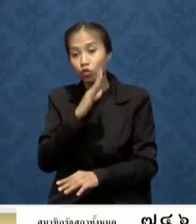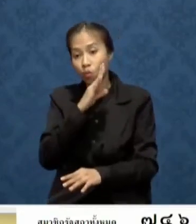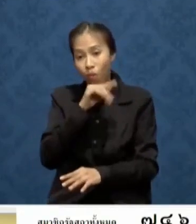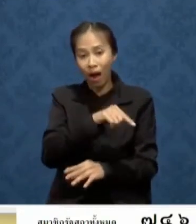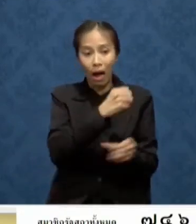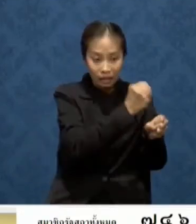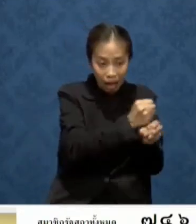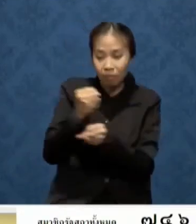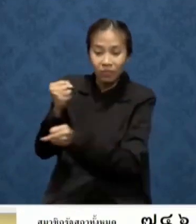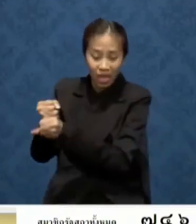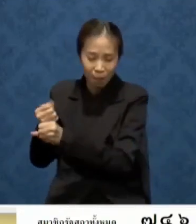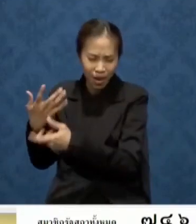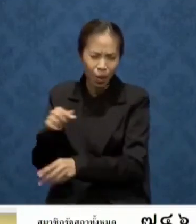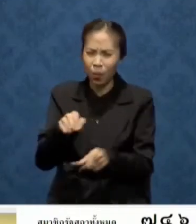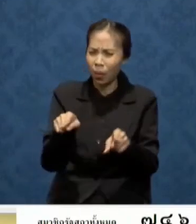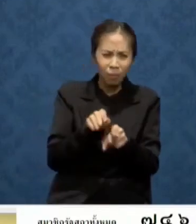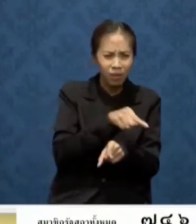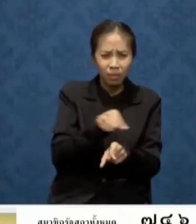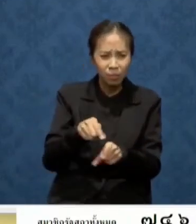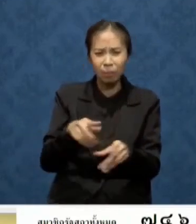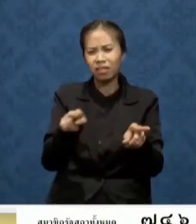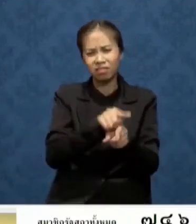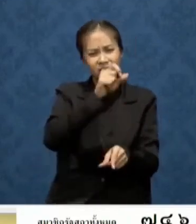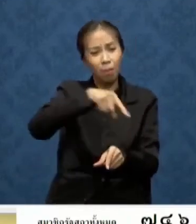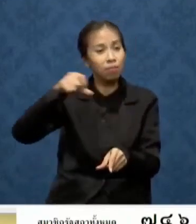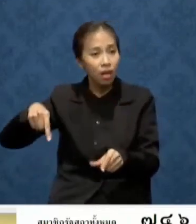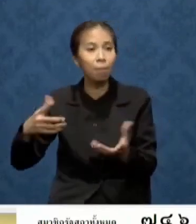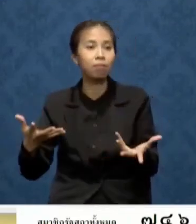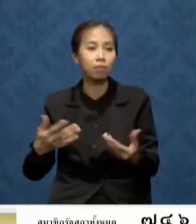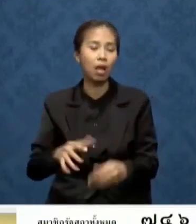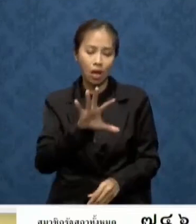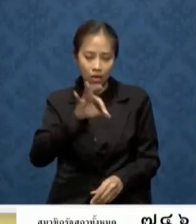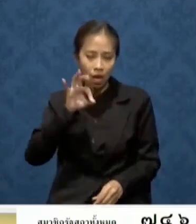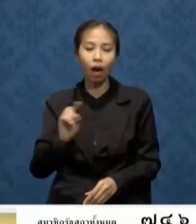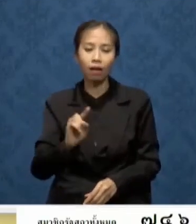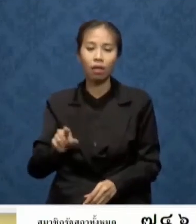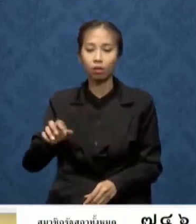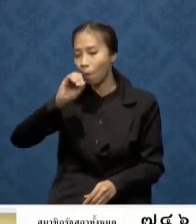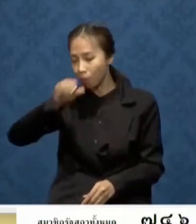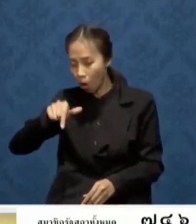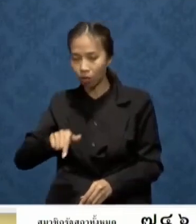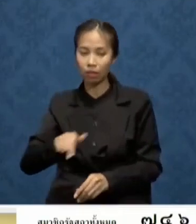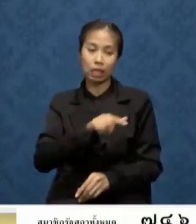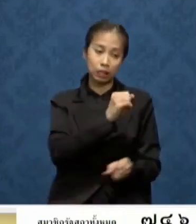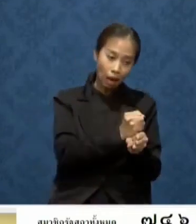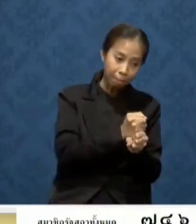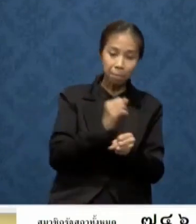ากันเองทจะเลือกไปทดทางไหน ต้กลาพูดวาไหมต้กลาบอกว่าจะทำอัี้ไม่ทำอันนั้น